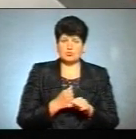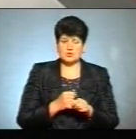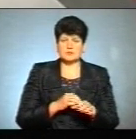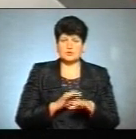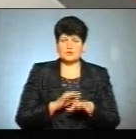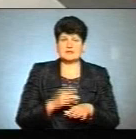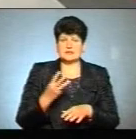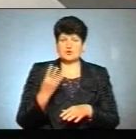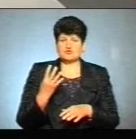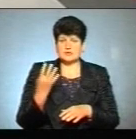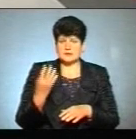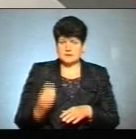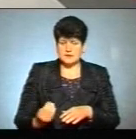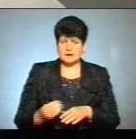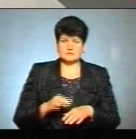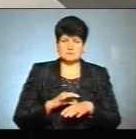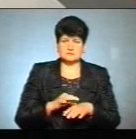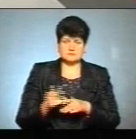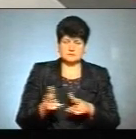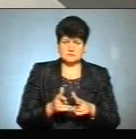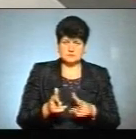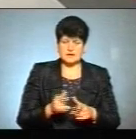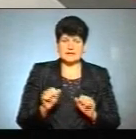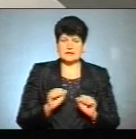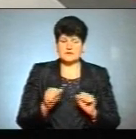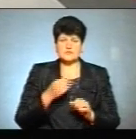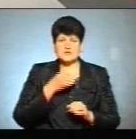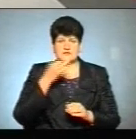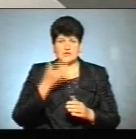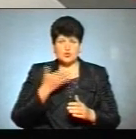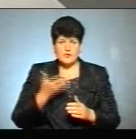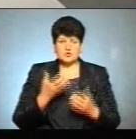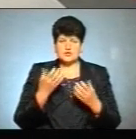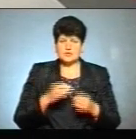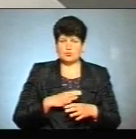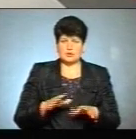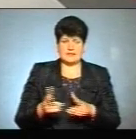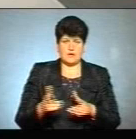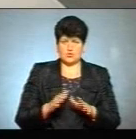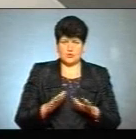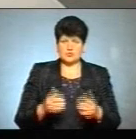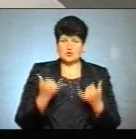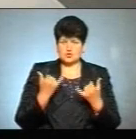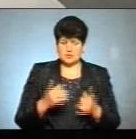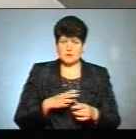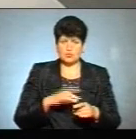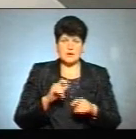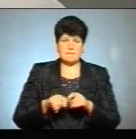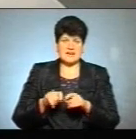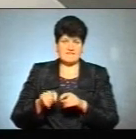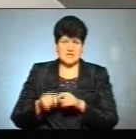буквально 3-4 дні. І саме керівництво звітувало, що вони ще були не готові. На сьогодні, сьогодні була